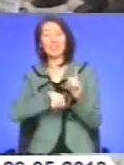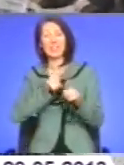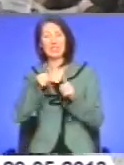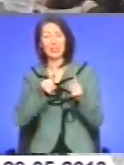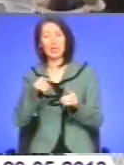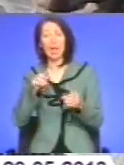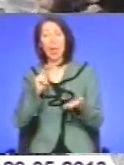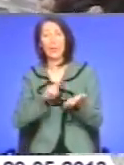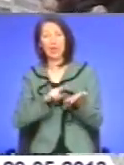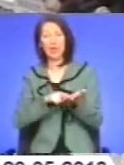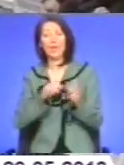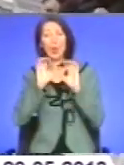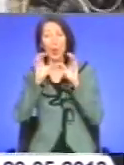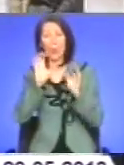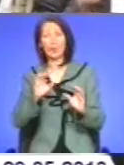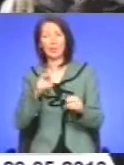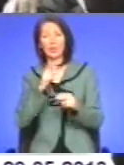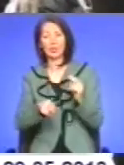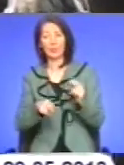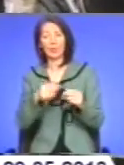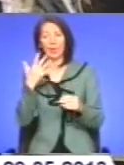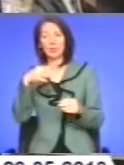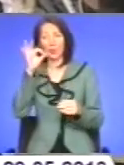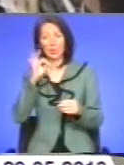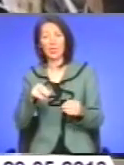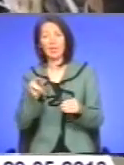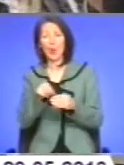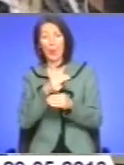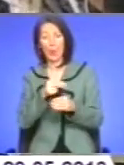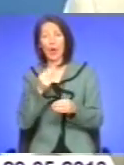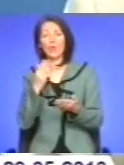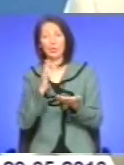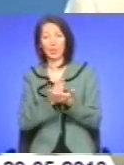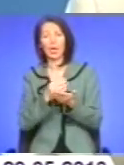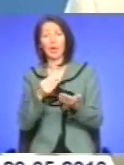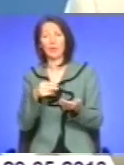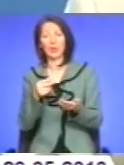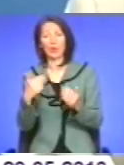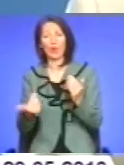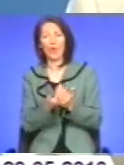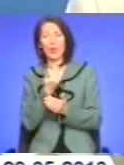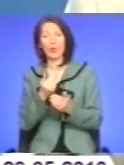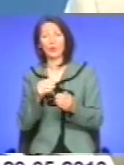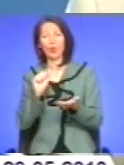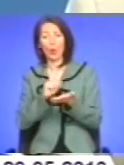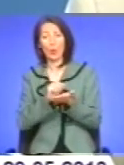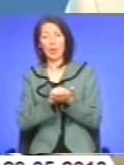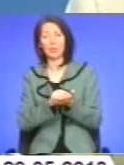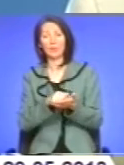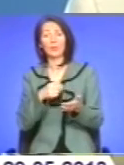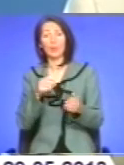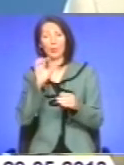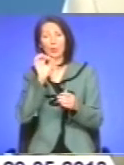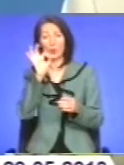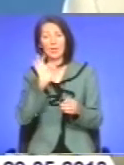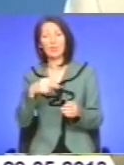кажуть підприємці, 30% їхніх поправок знайшли відображення у новому варіанті цього документу. Я вам скажу, що процентом на 30 налоговий кодекс